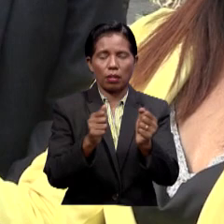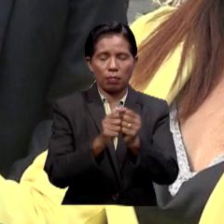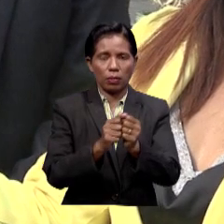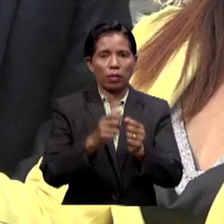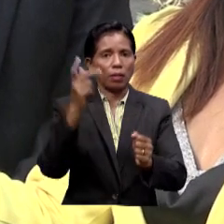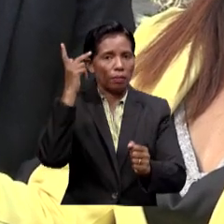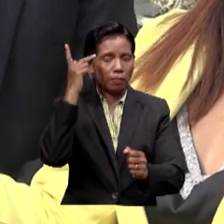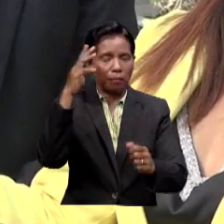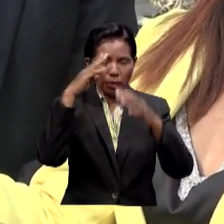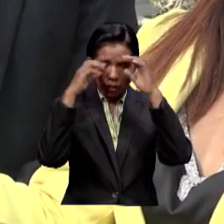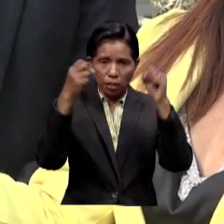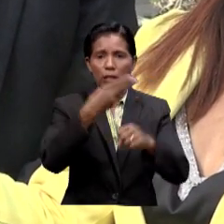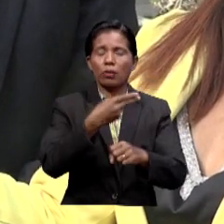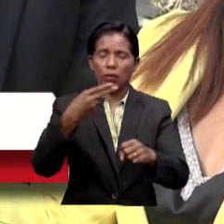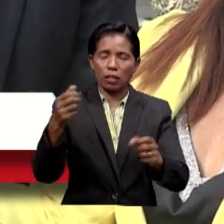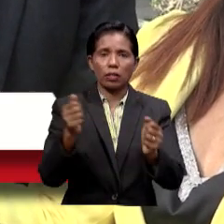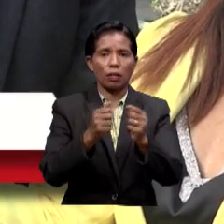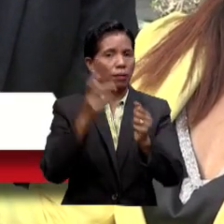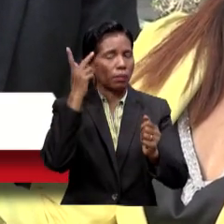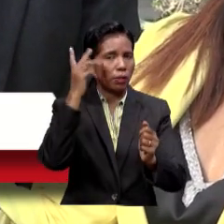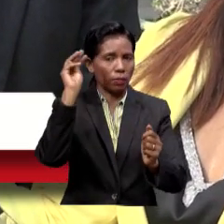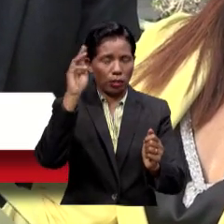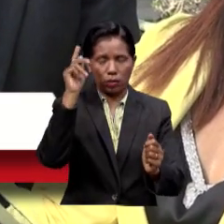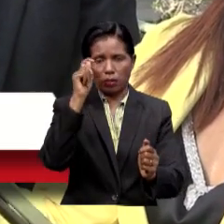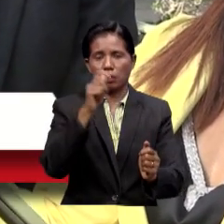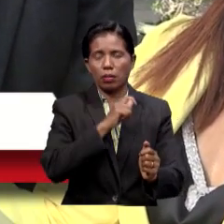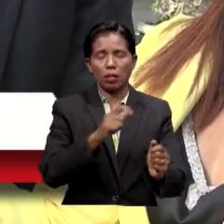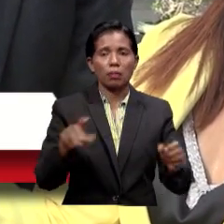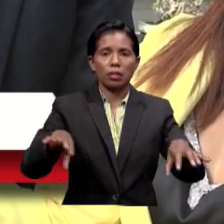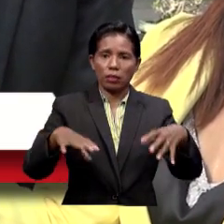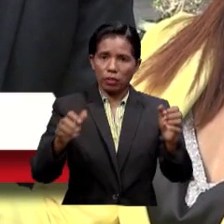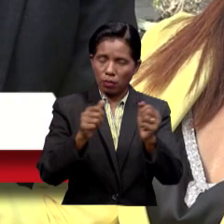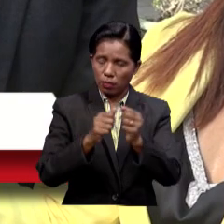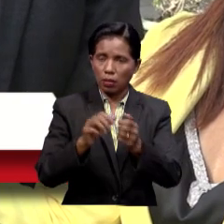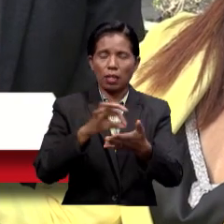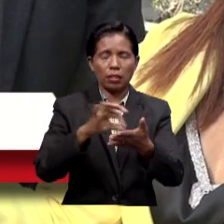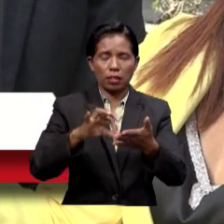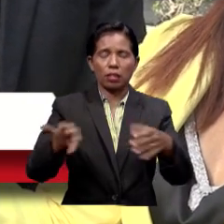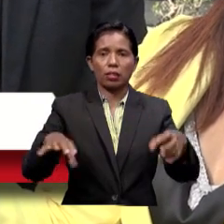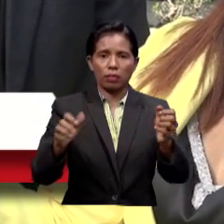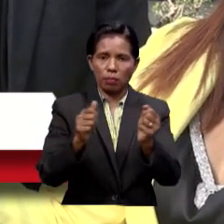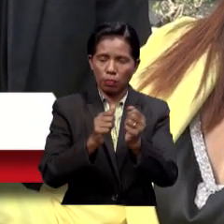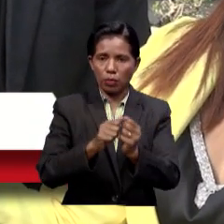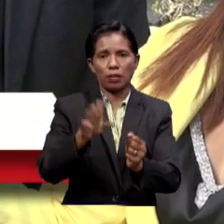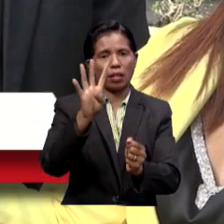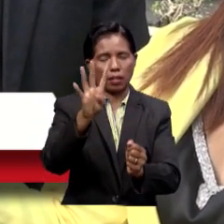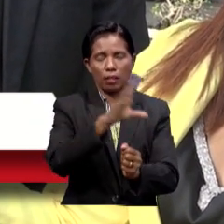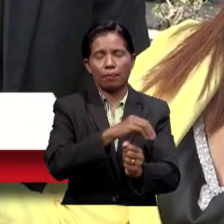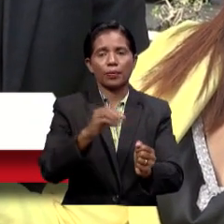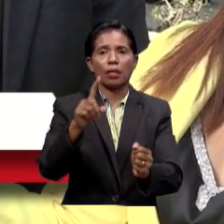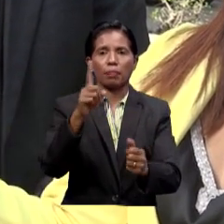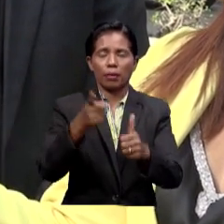Matanruak menghasilkan 4 MOU. Pertama, MOU kerjasama pendidikan tinggi. Yang